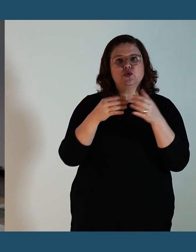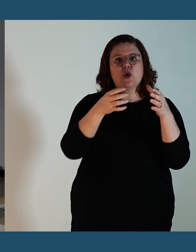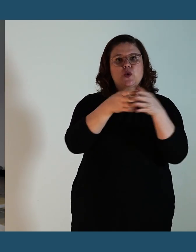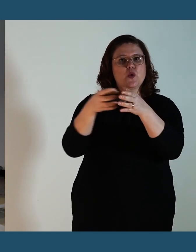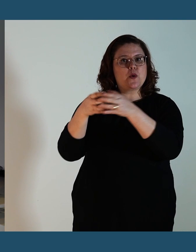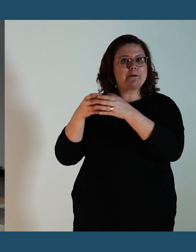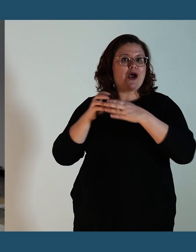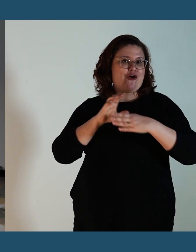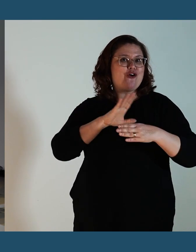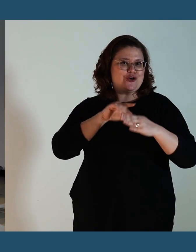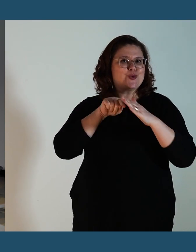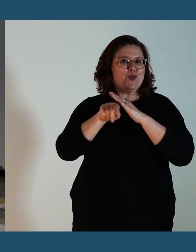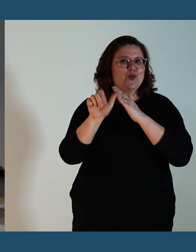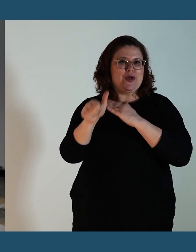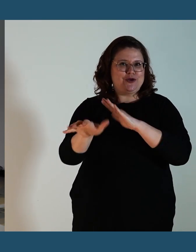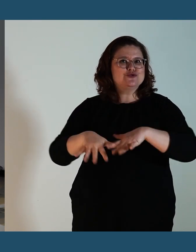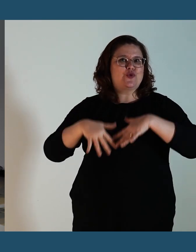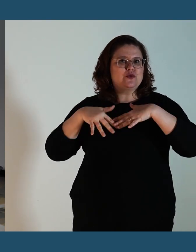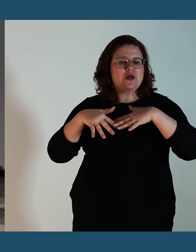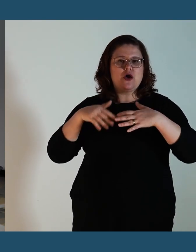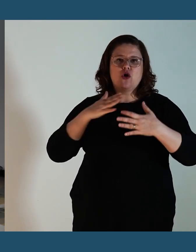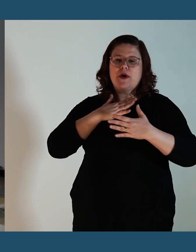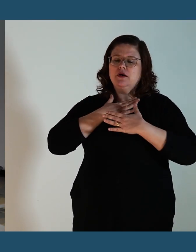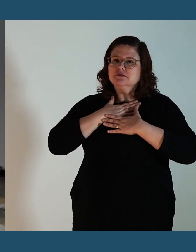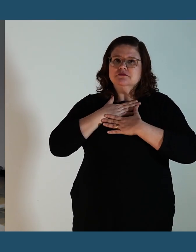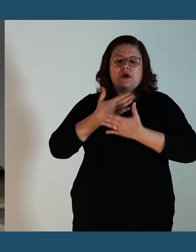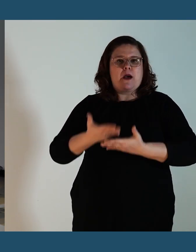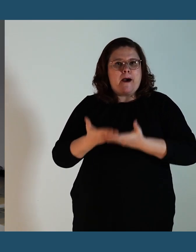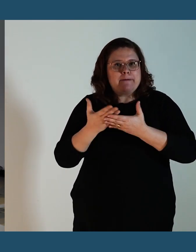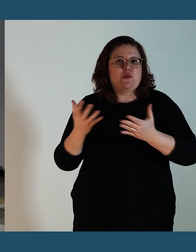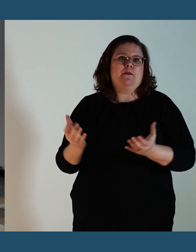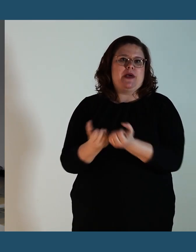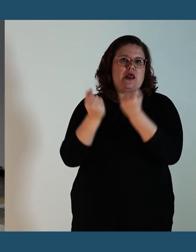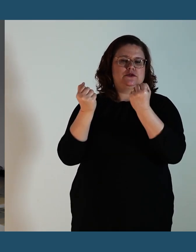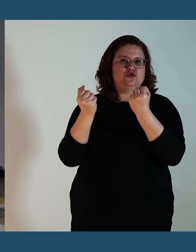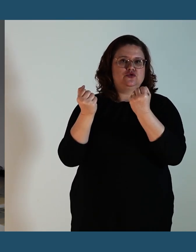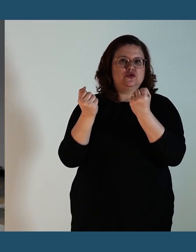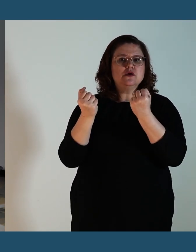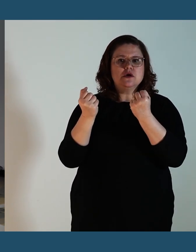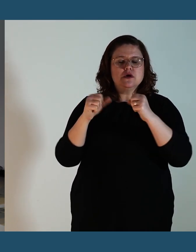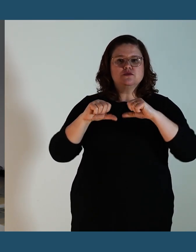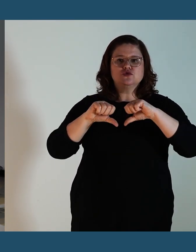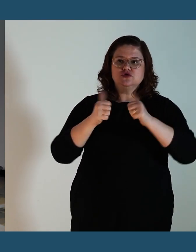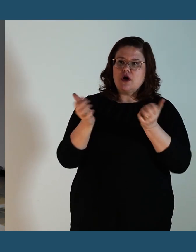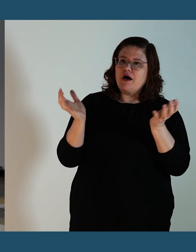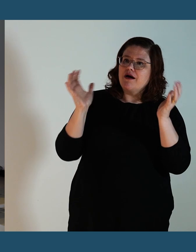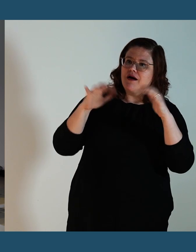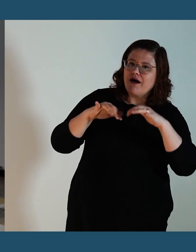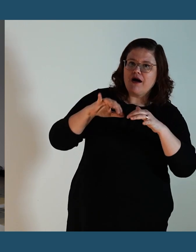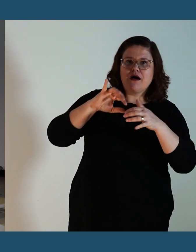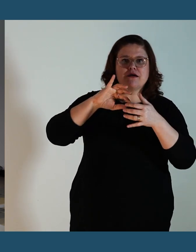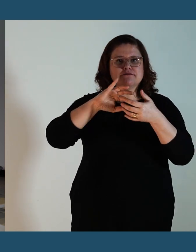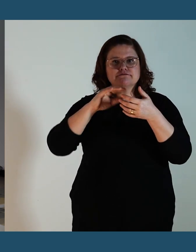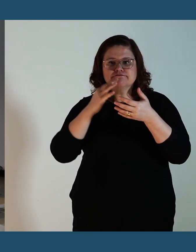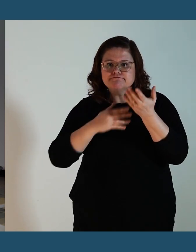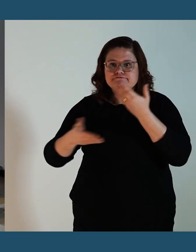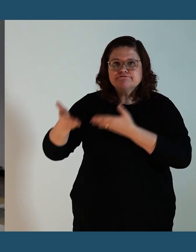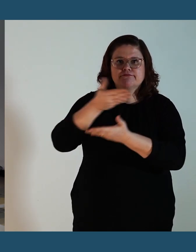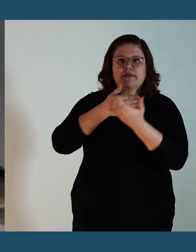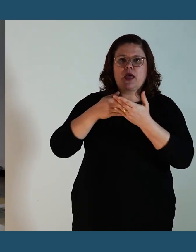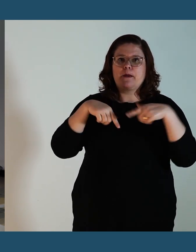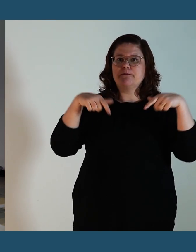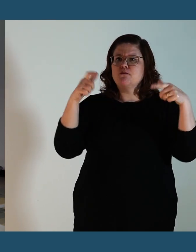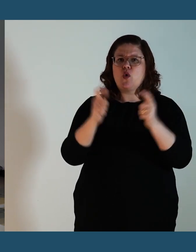yhteistyöryhmiä ja ne on ehkä tällainen meidän henkireikä ja pelastus, mutta ne on tosi tärkeitä, että me voidaan vähän koordinoida ja miettiä kans yli